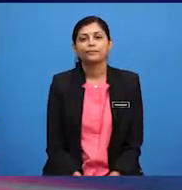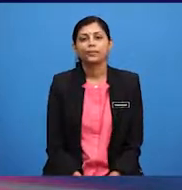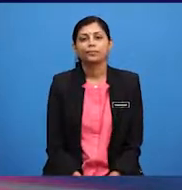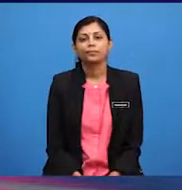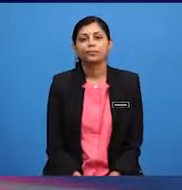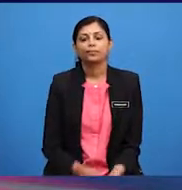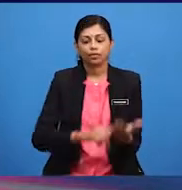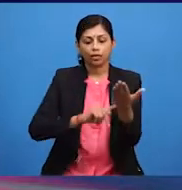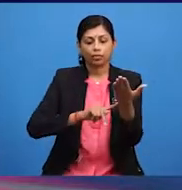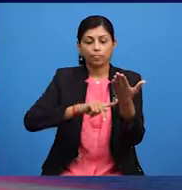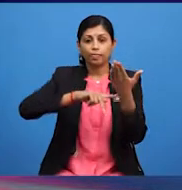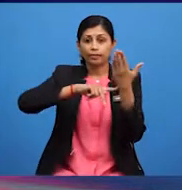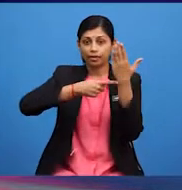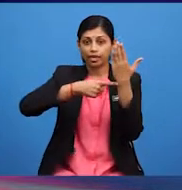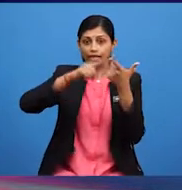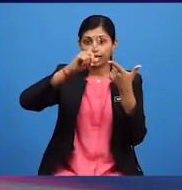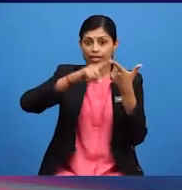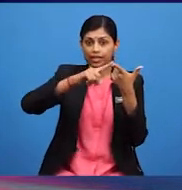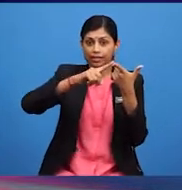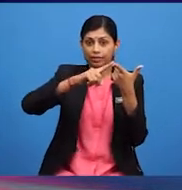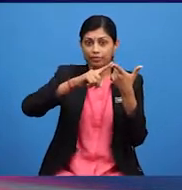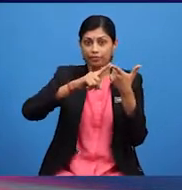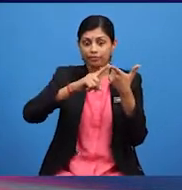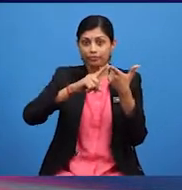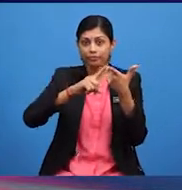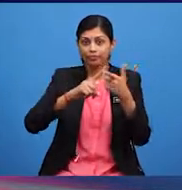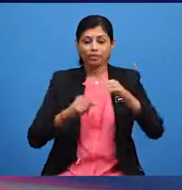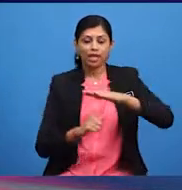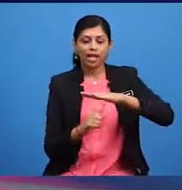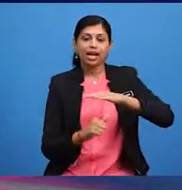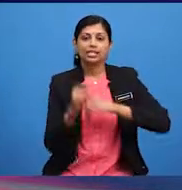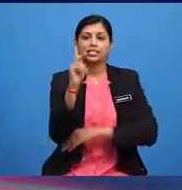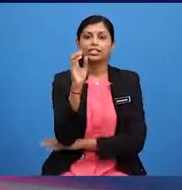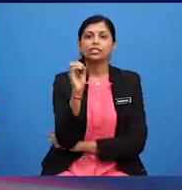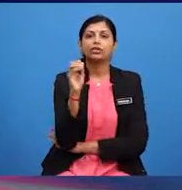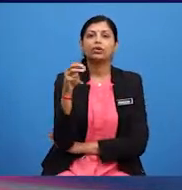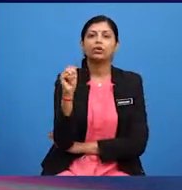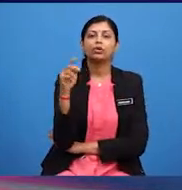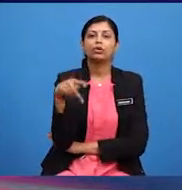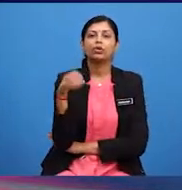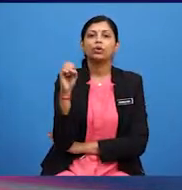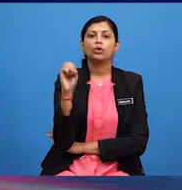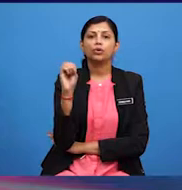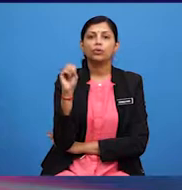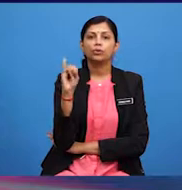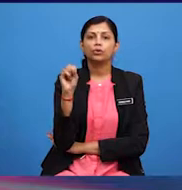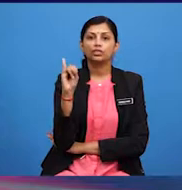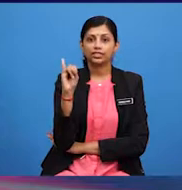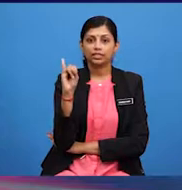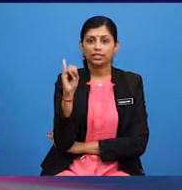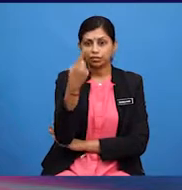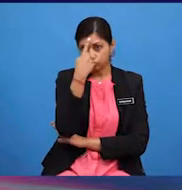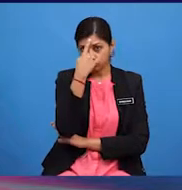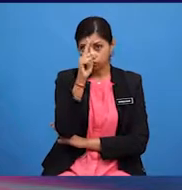Peranan yang kedua, asas komposisi untuk ilustrasi, iaitu kaedah